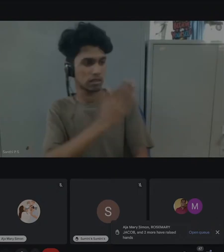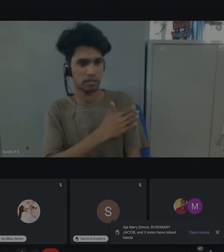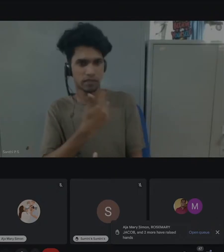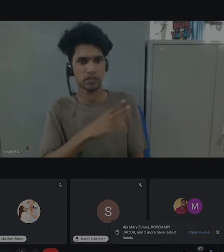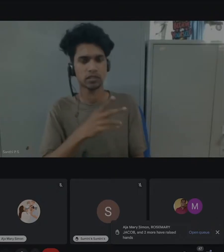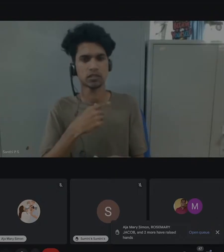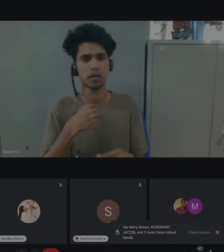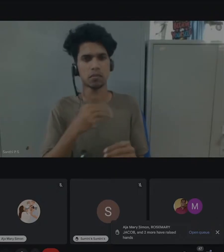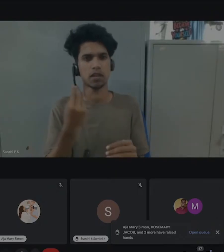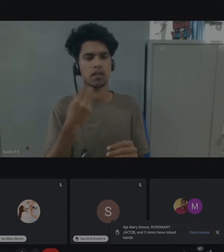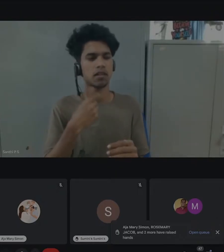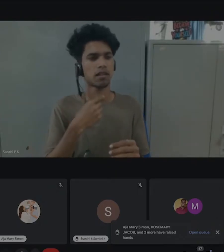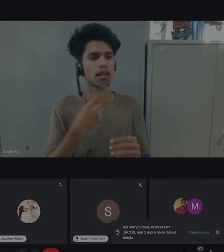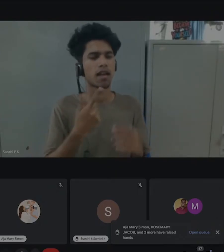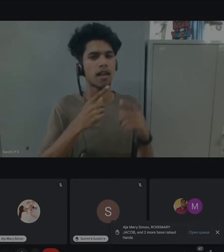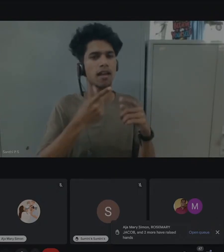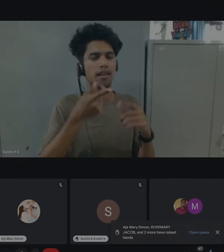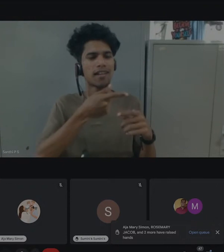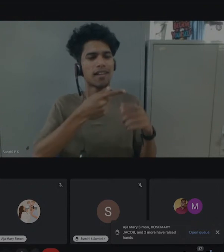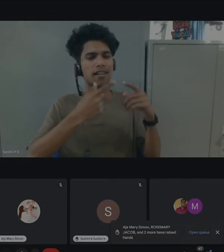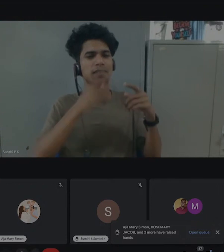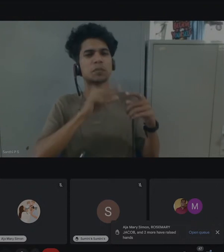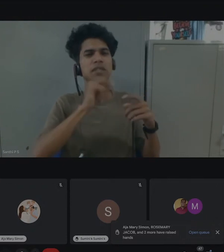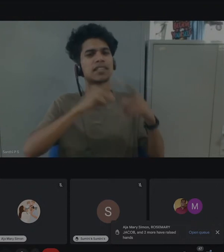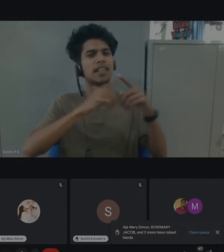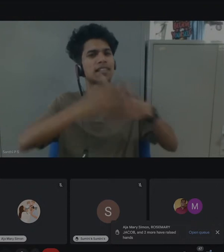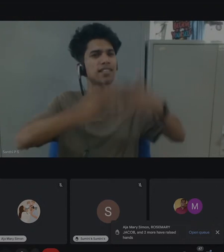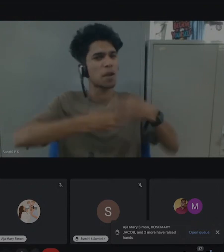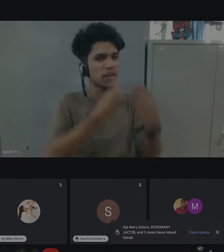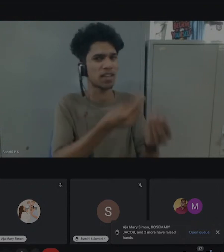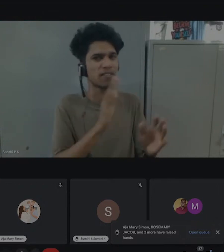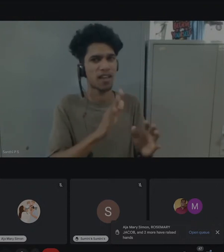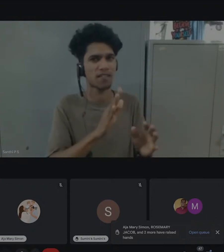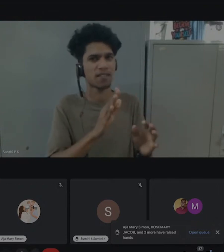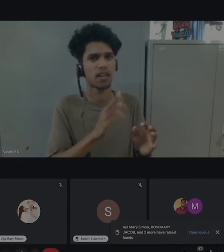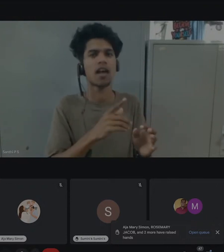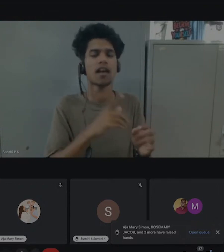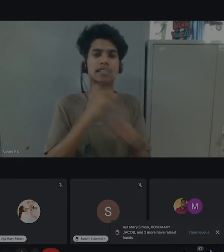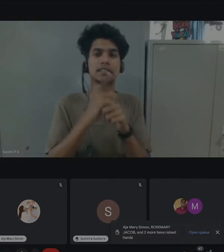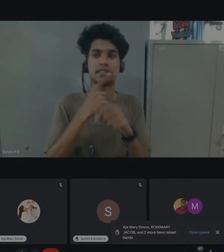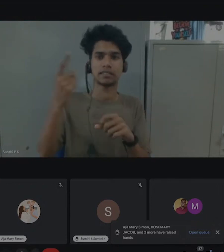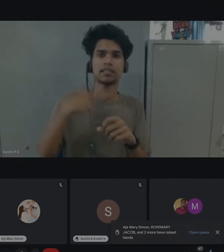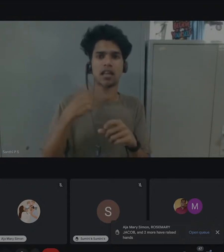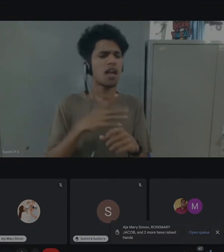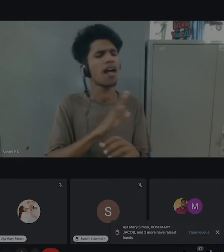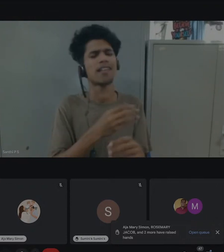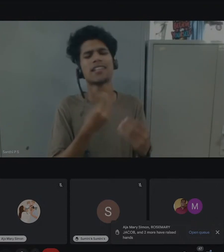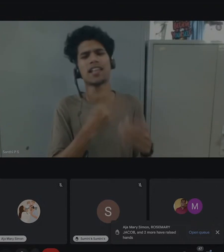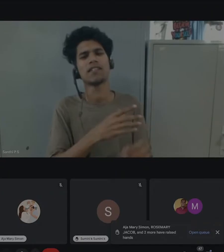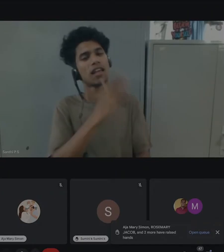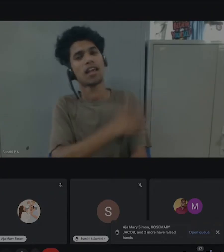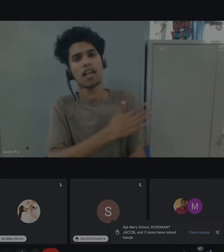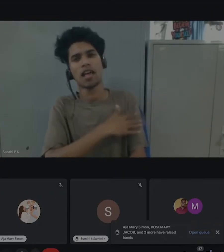സ്പീച്ച് തെറാപ്പിസ്റ്റിന്റെ മോന് സ്പീച്ച് തെറാപ്പി എടുക്കുന്നുണ്ട്. അപ്പൊ ടീച്ചറിനോട് പറഞ്ഞപ്പോ ടീച്ചർ പറഞ്ഞു മൈൻഡ് ചെയ്യണ്ടെന്ന് പറഞ്ഞു. അവ അടിക്കുന്നുണ്ടെങ്കിൽ അത്